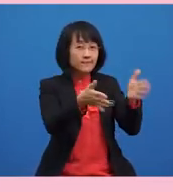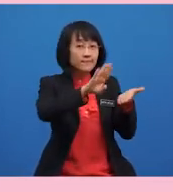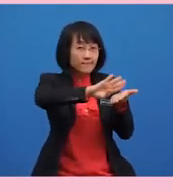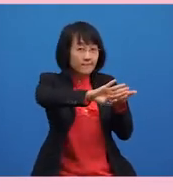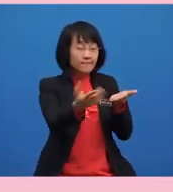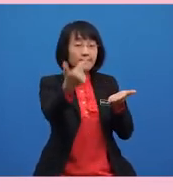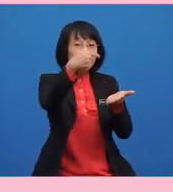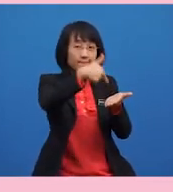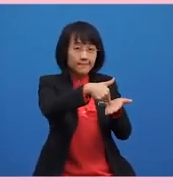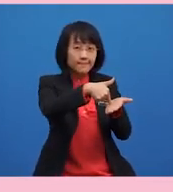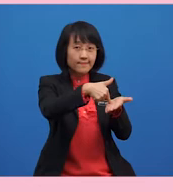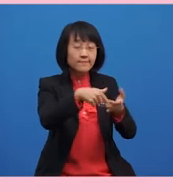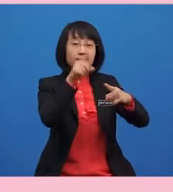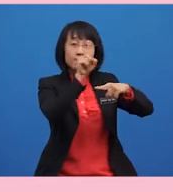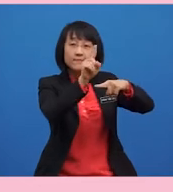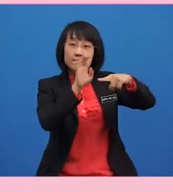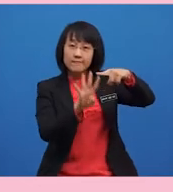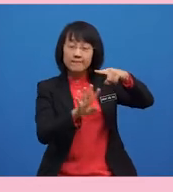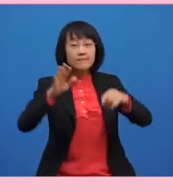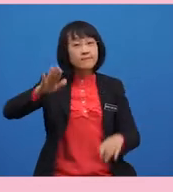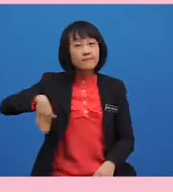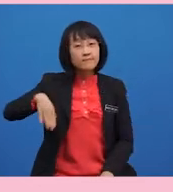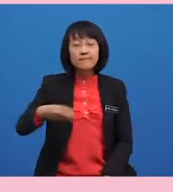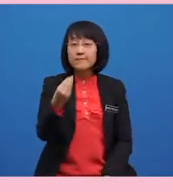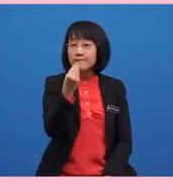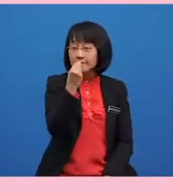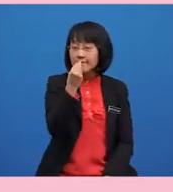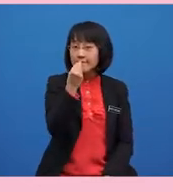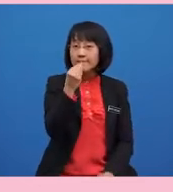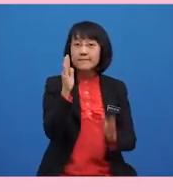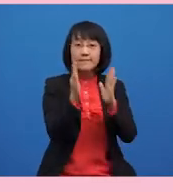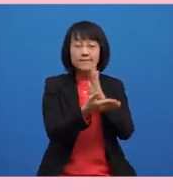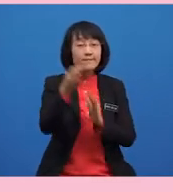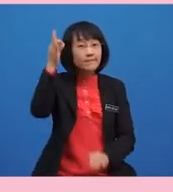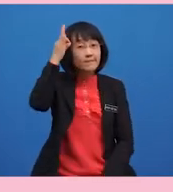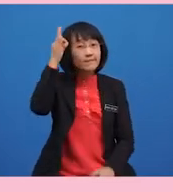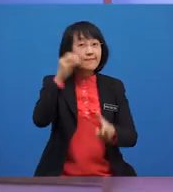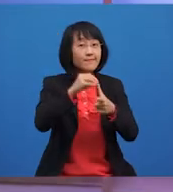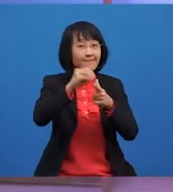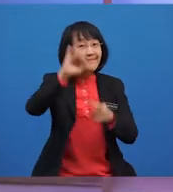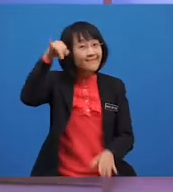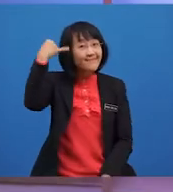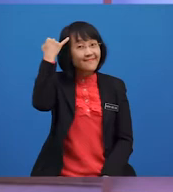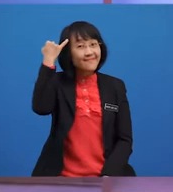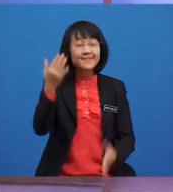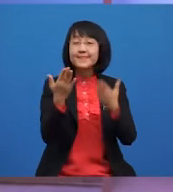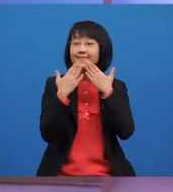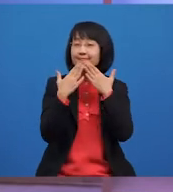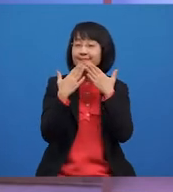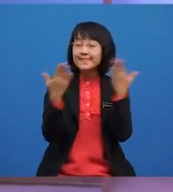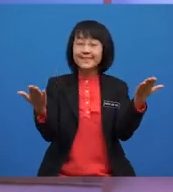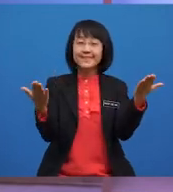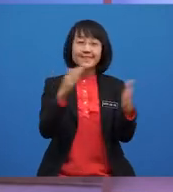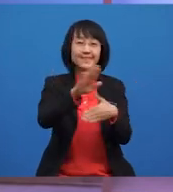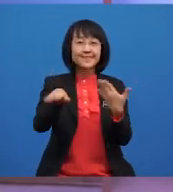satu per empat yang belum dimakan oleh Francis ataupun Jason. Terima kasih